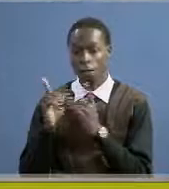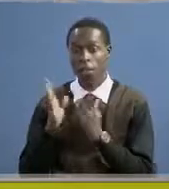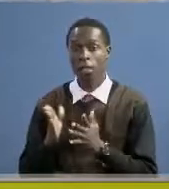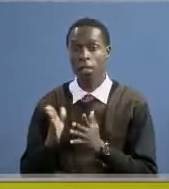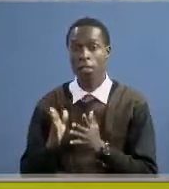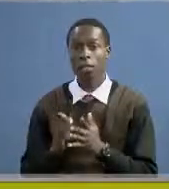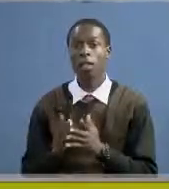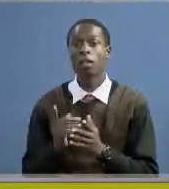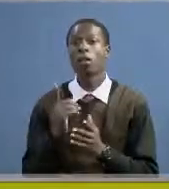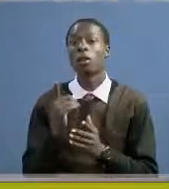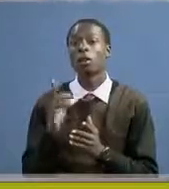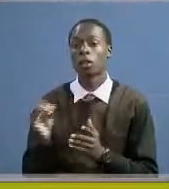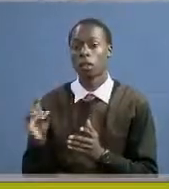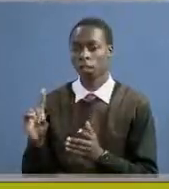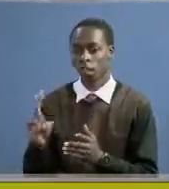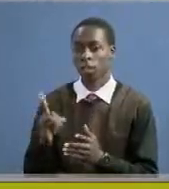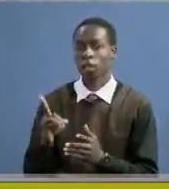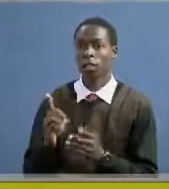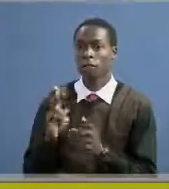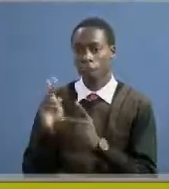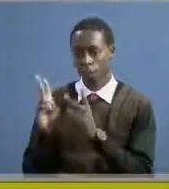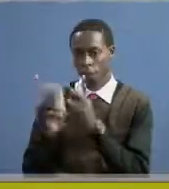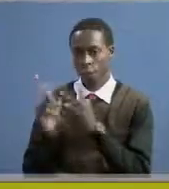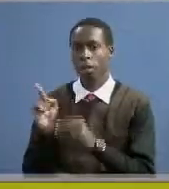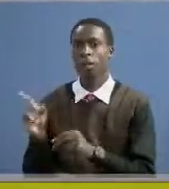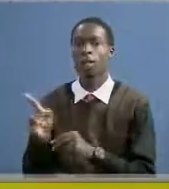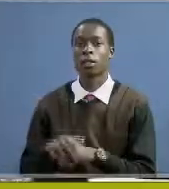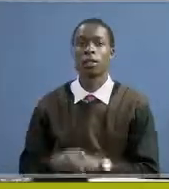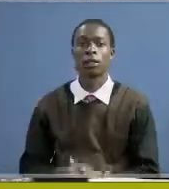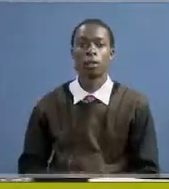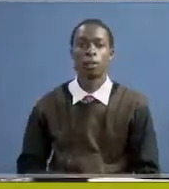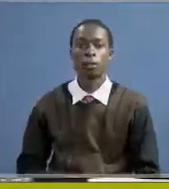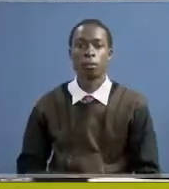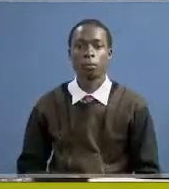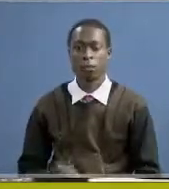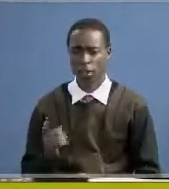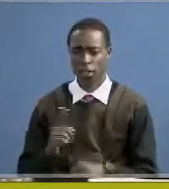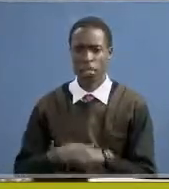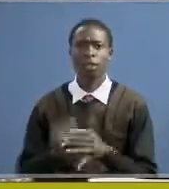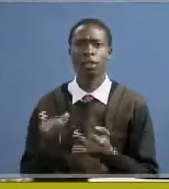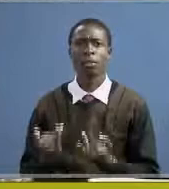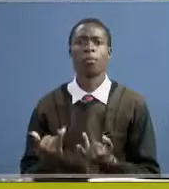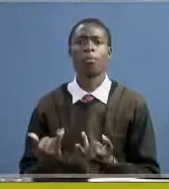zaidi ya 1,100 wakitarajiwa kuzuru kaunti hiyo. Right now